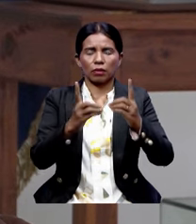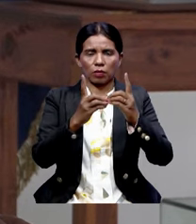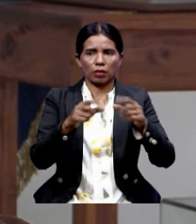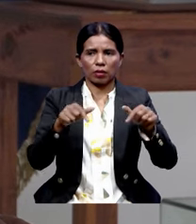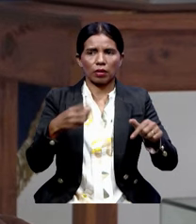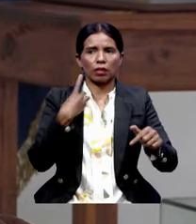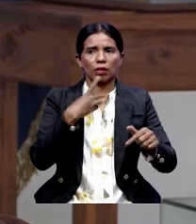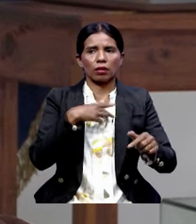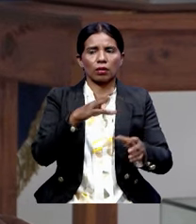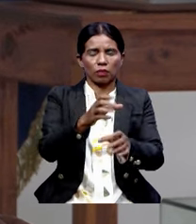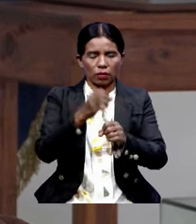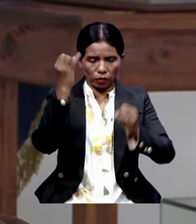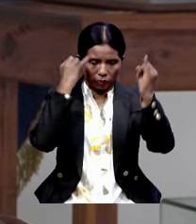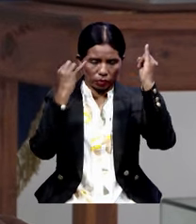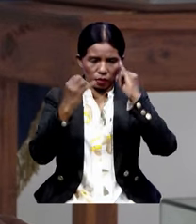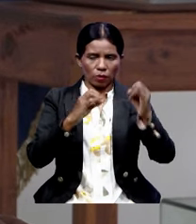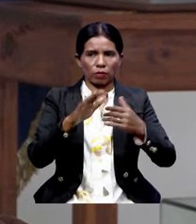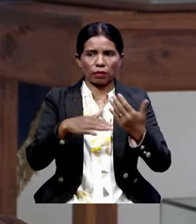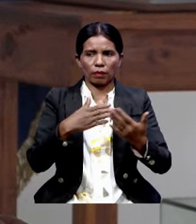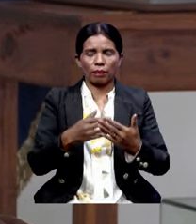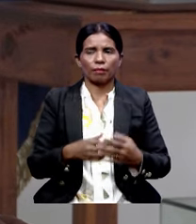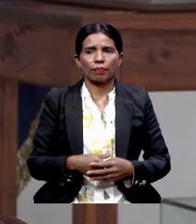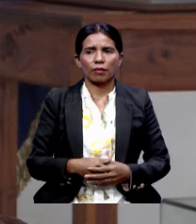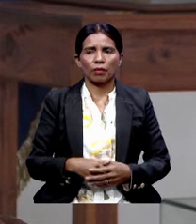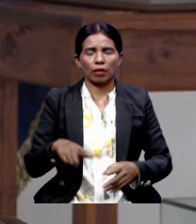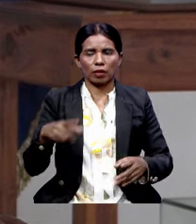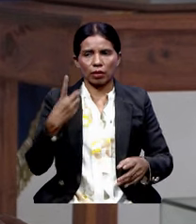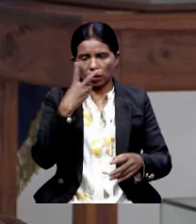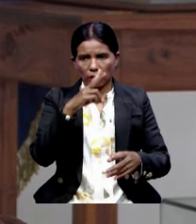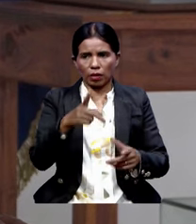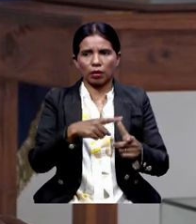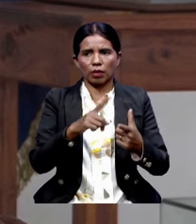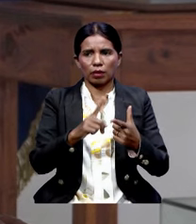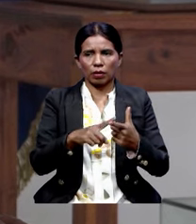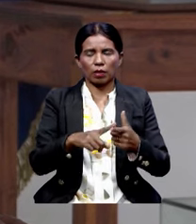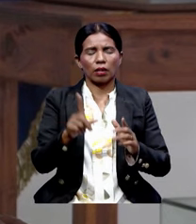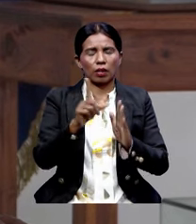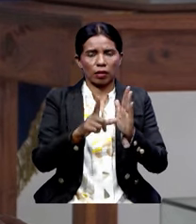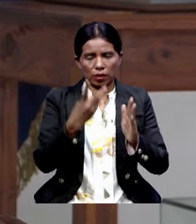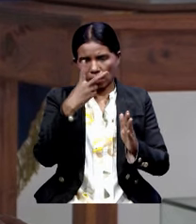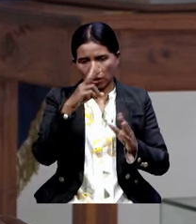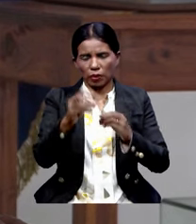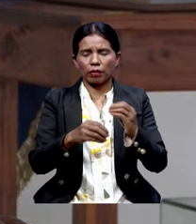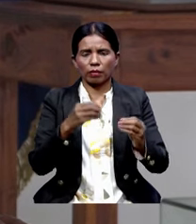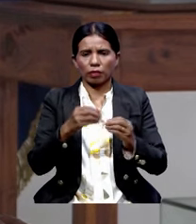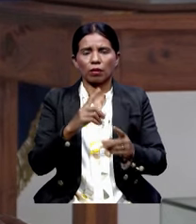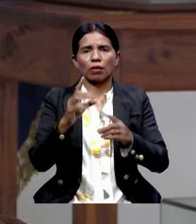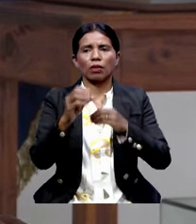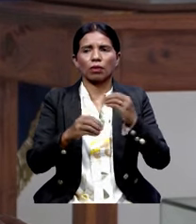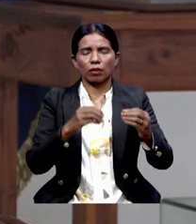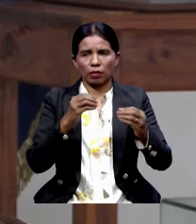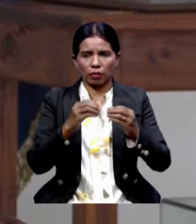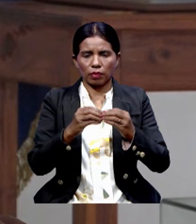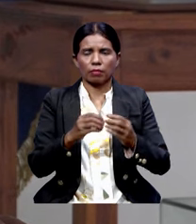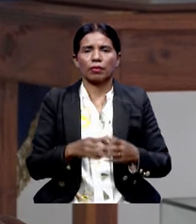ita se rekuele informasang hori toma be ita or sir hare depois be legalmente ita se hare kona kole kona ba be ninia